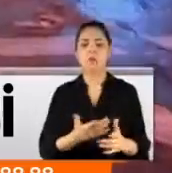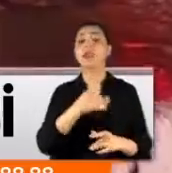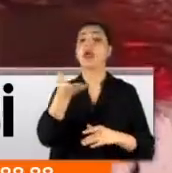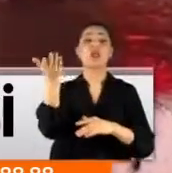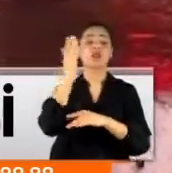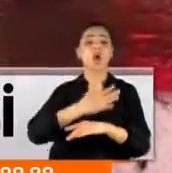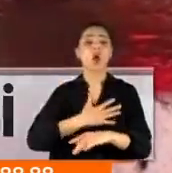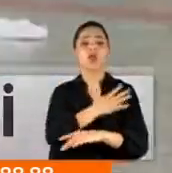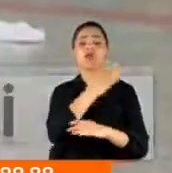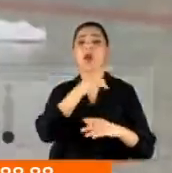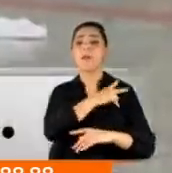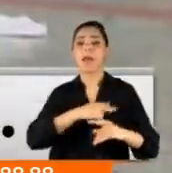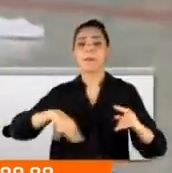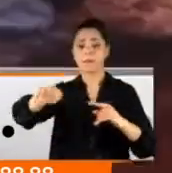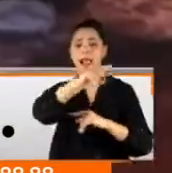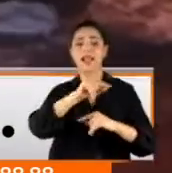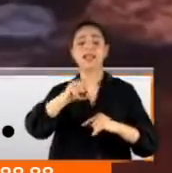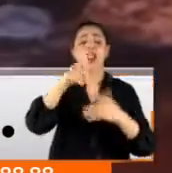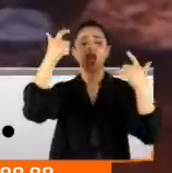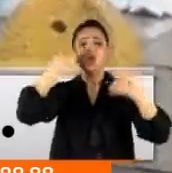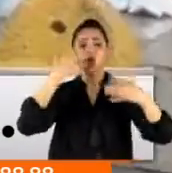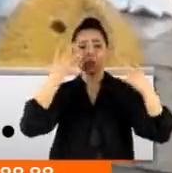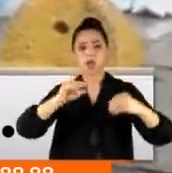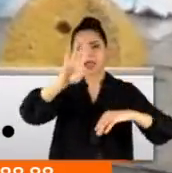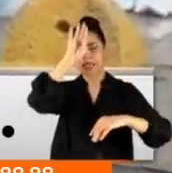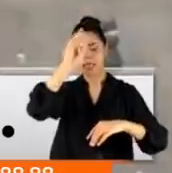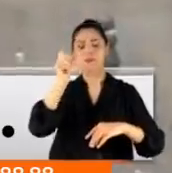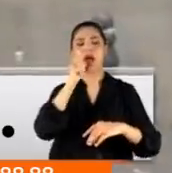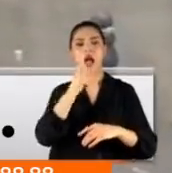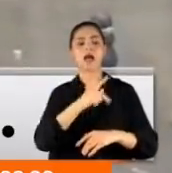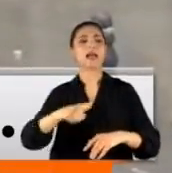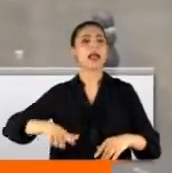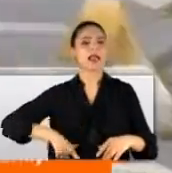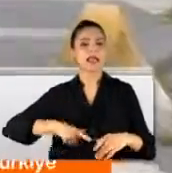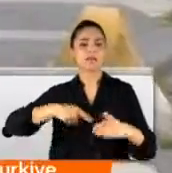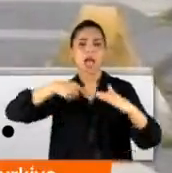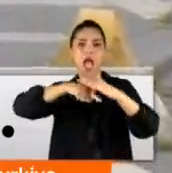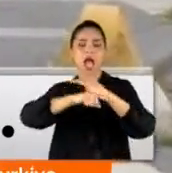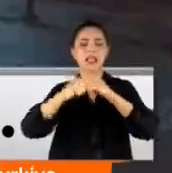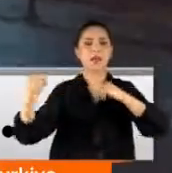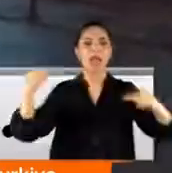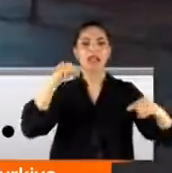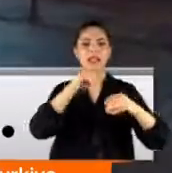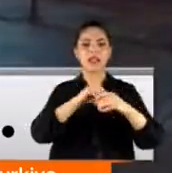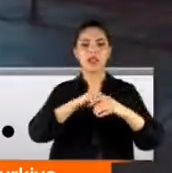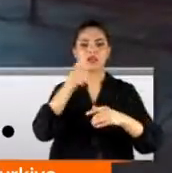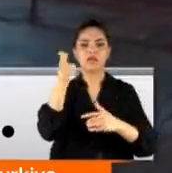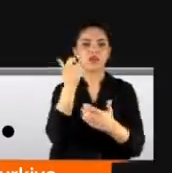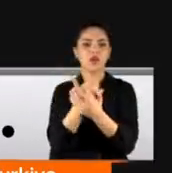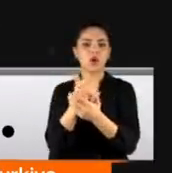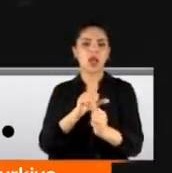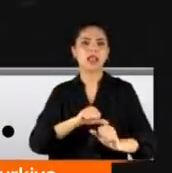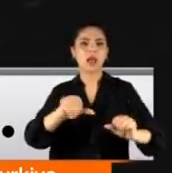Sonra CHP'li belediyelerin sorumluluğunda olan İstanbul, Ankara ve İzmir'den altyapı eksikliğine dair görüntülere geldi